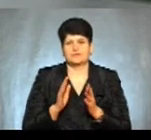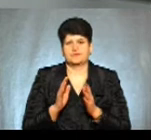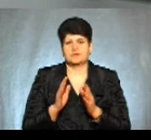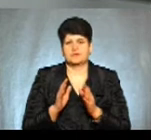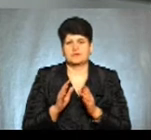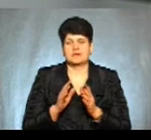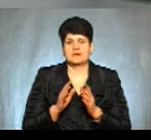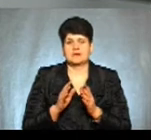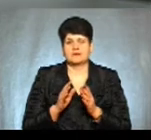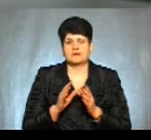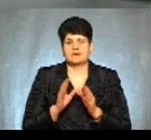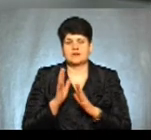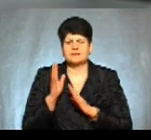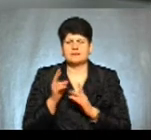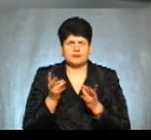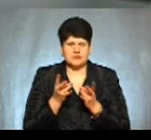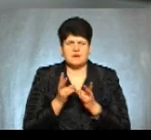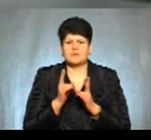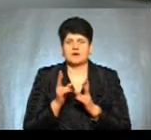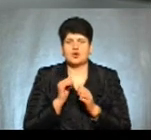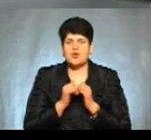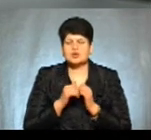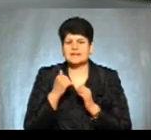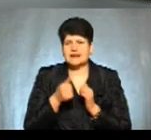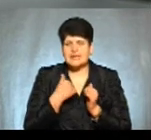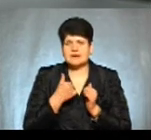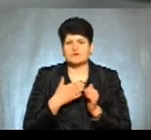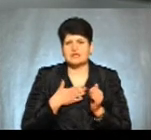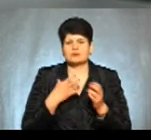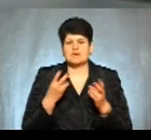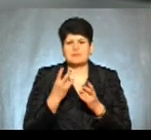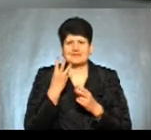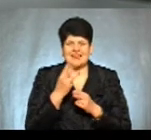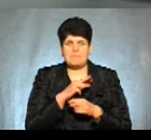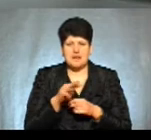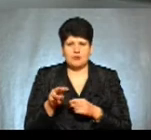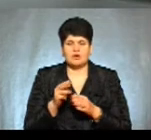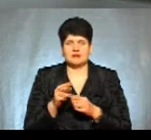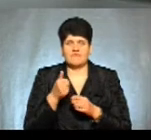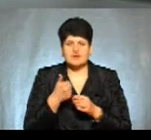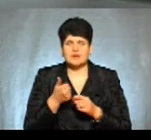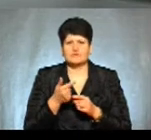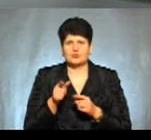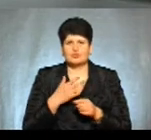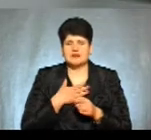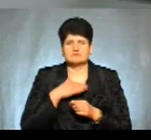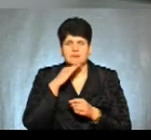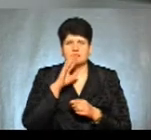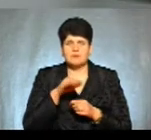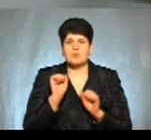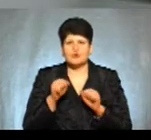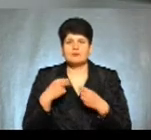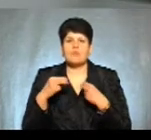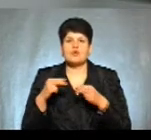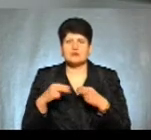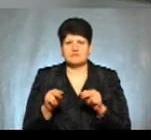Тернопільщини. При потребі кожен рік на потреба максимум це 3 мільйони посадкового матеріалу. Тому його в нас є достатньо, ми можемо